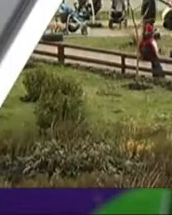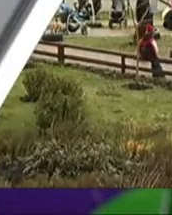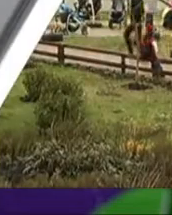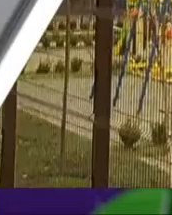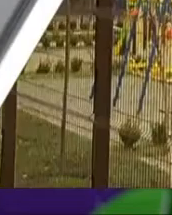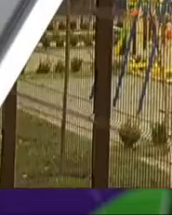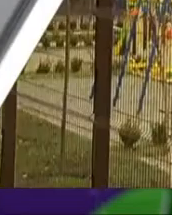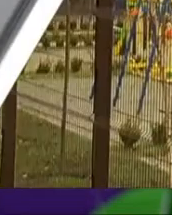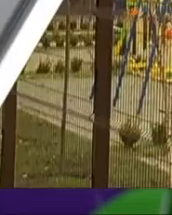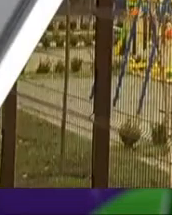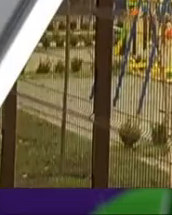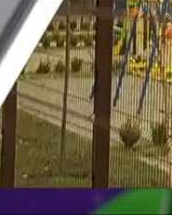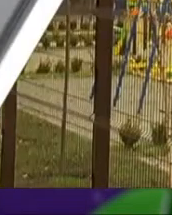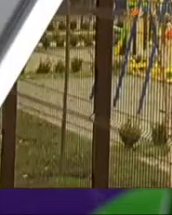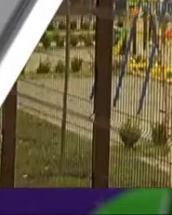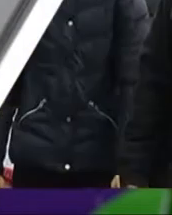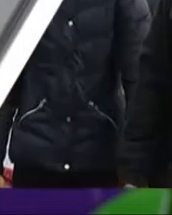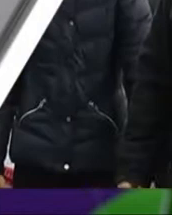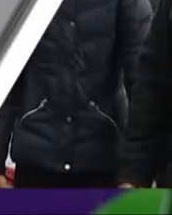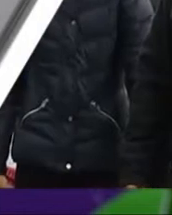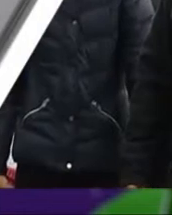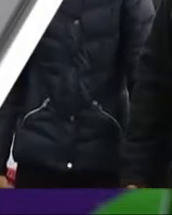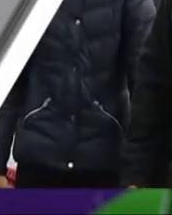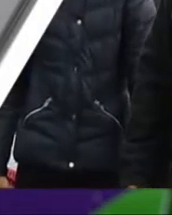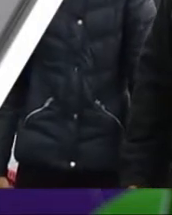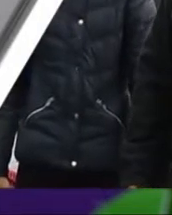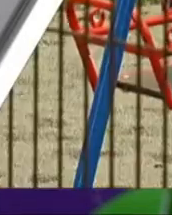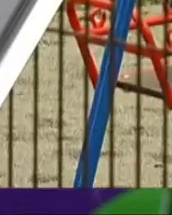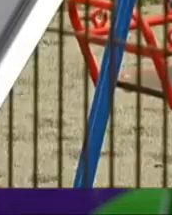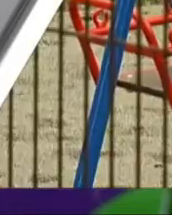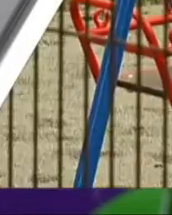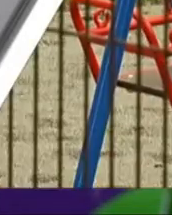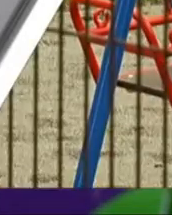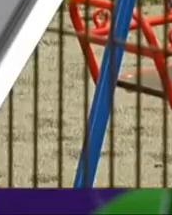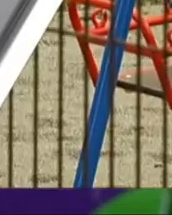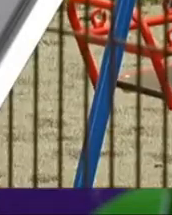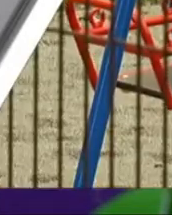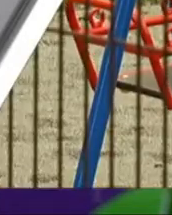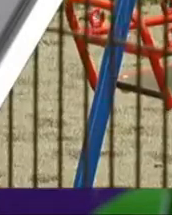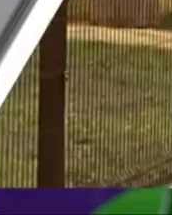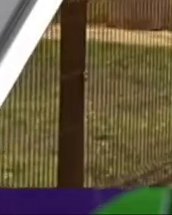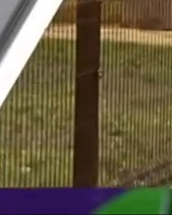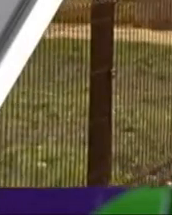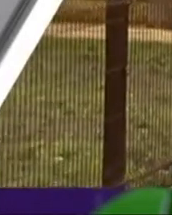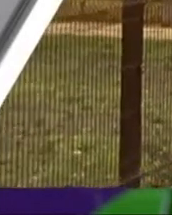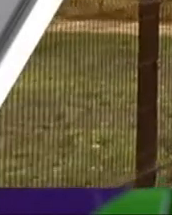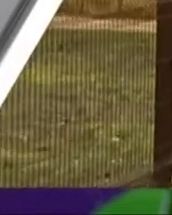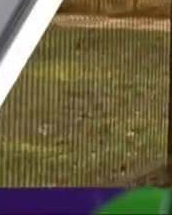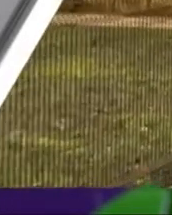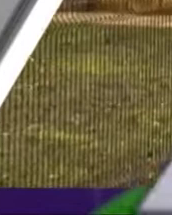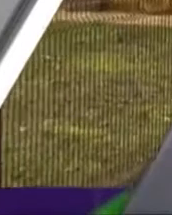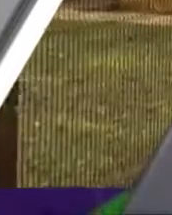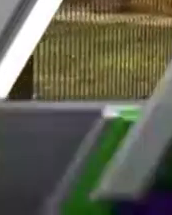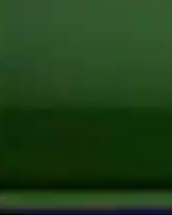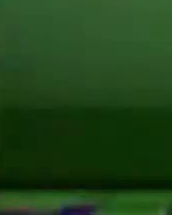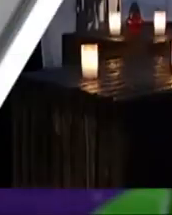Обіцяли комунальний, побудували приватний. На Троєщині люди обурені. Забудовник передумав передавати дитсадок на баланс міста.